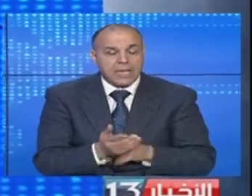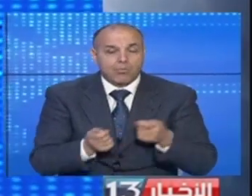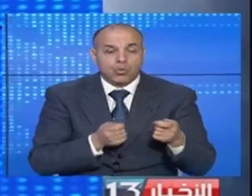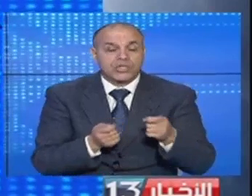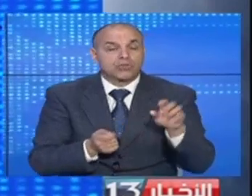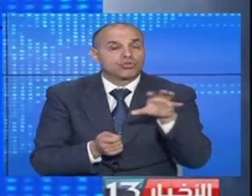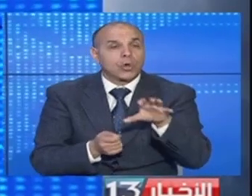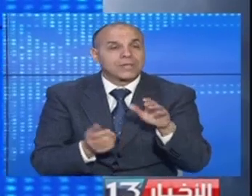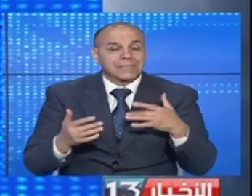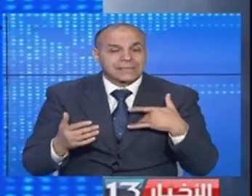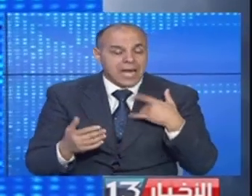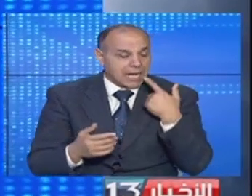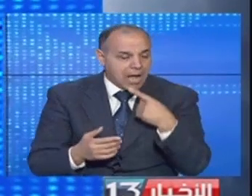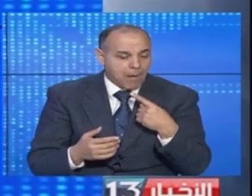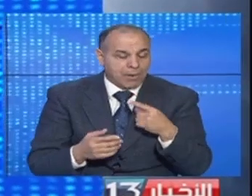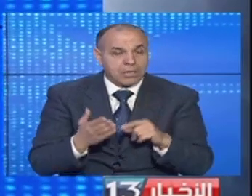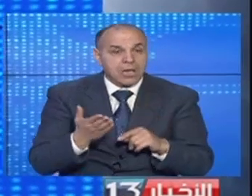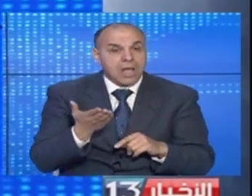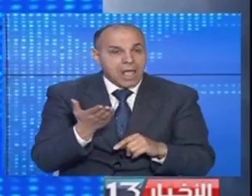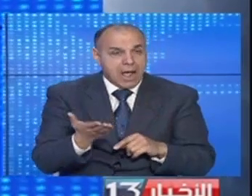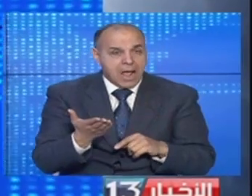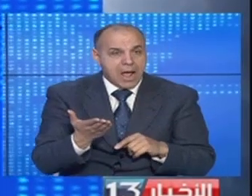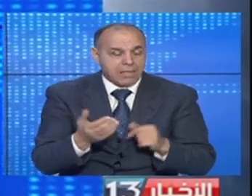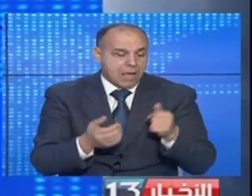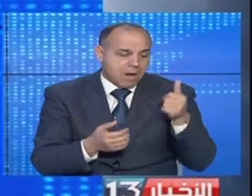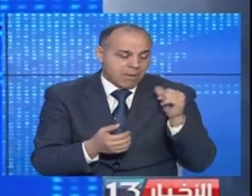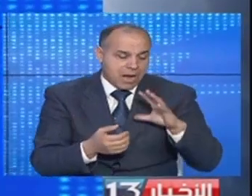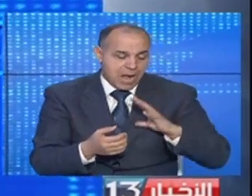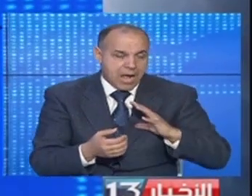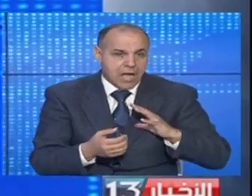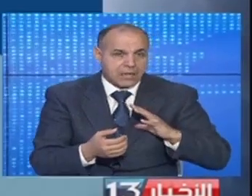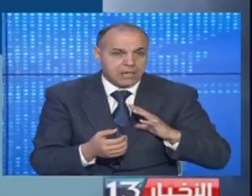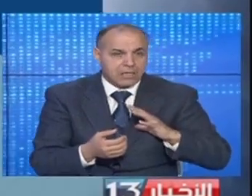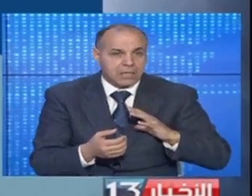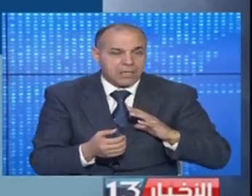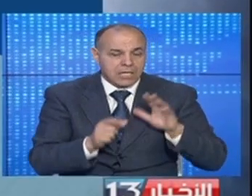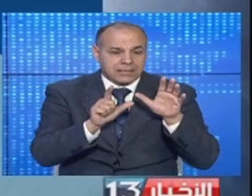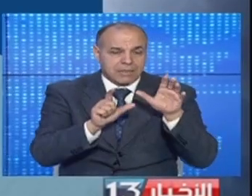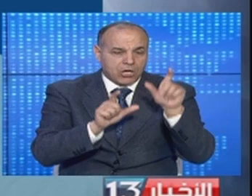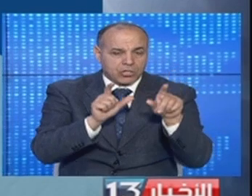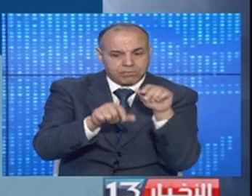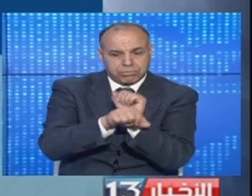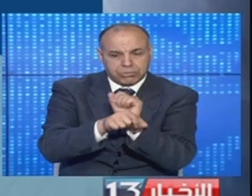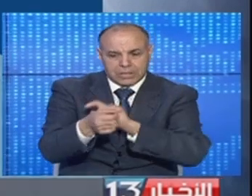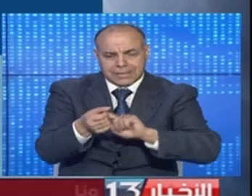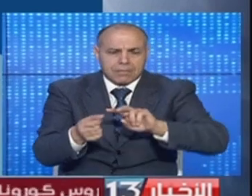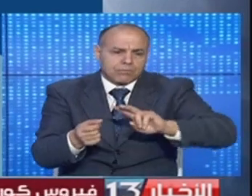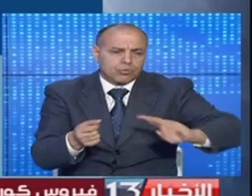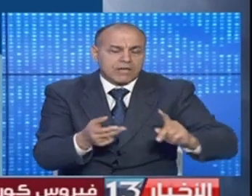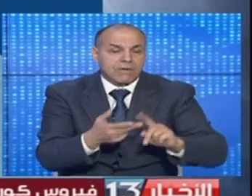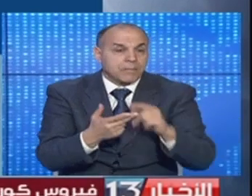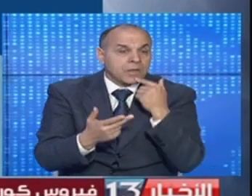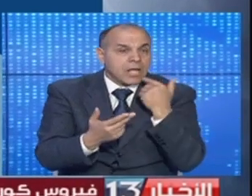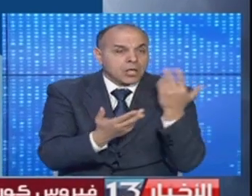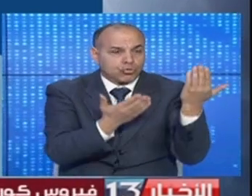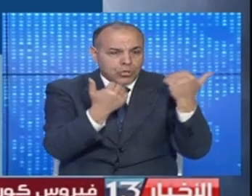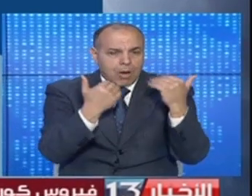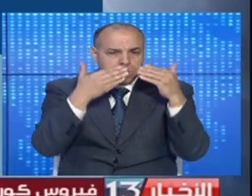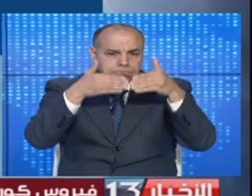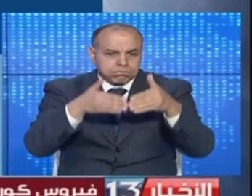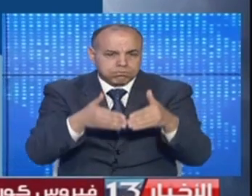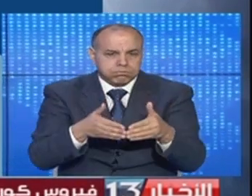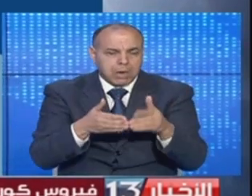الجهوي للصحه بين ابعاد الحديدي بانه تم امس الاحد وضعوا سبعه اشخاص من جنسيه مختلفه قدموا على متن